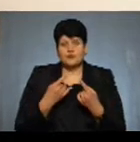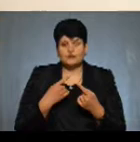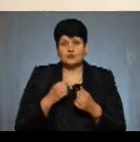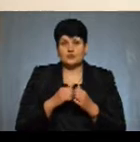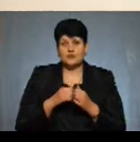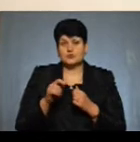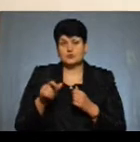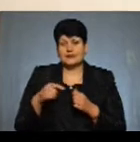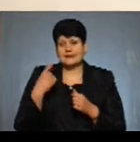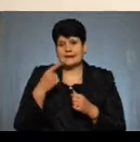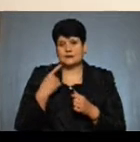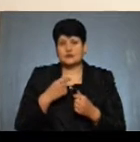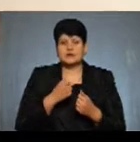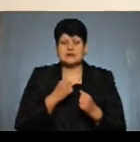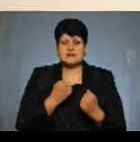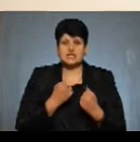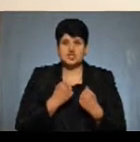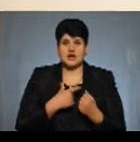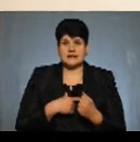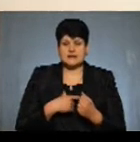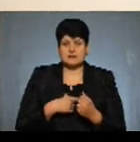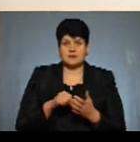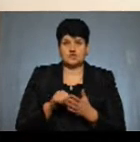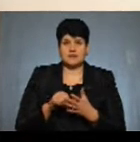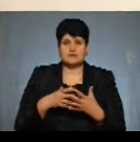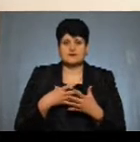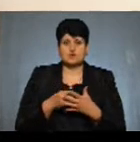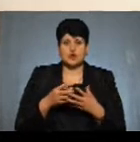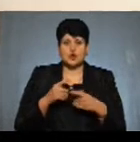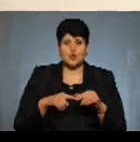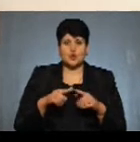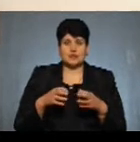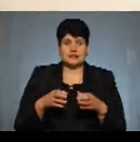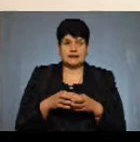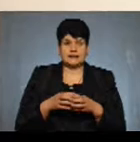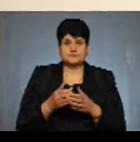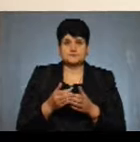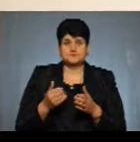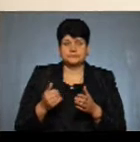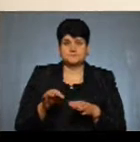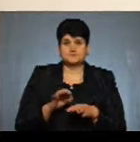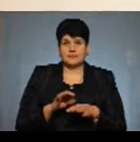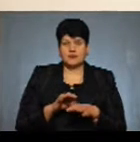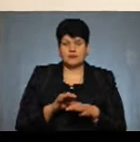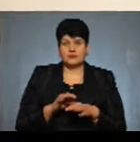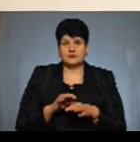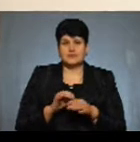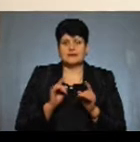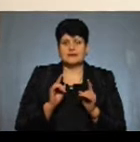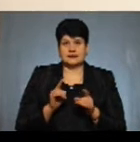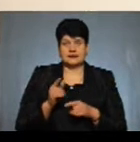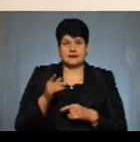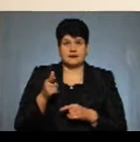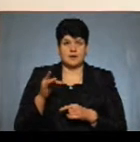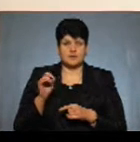що кожна людина індивідуально захищає себе або членів своєї родини від захворюваності суто